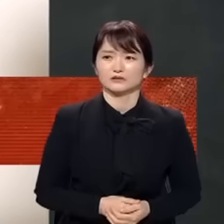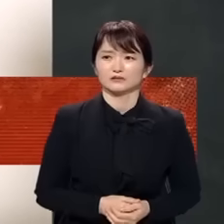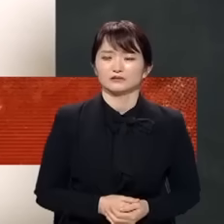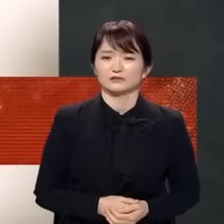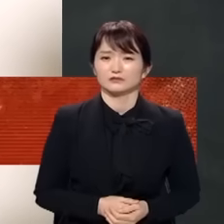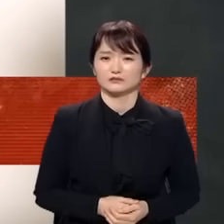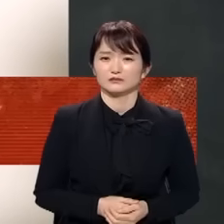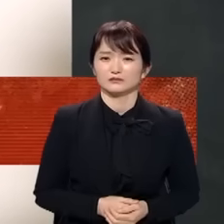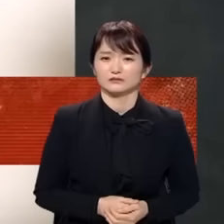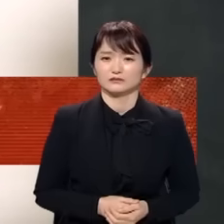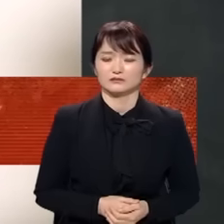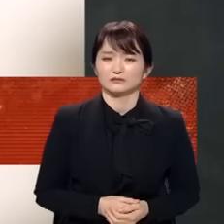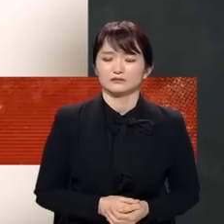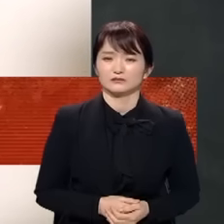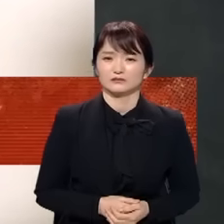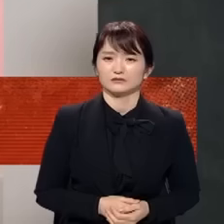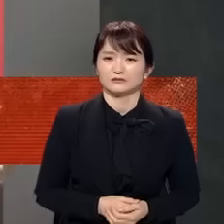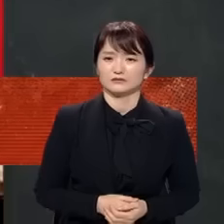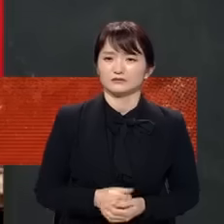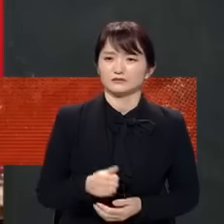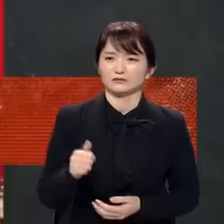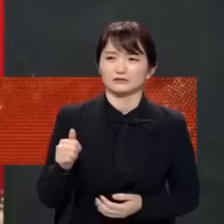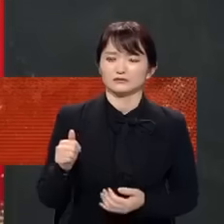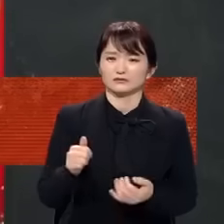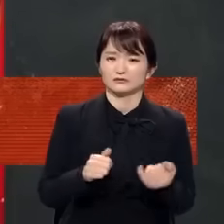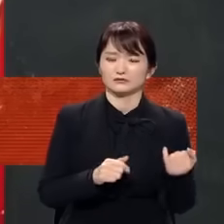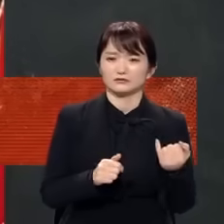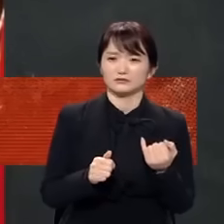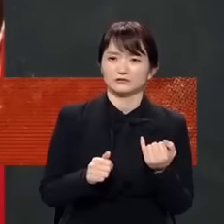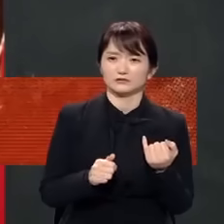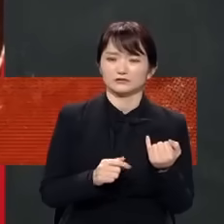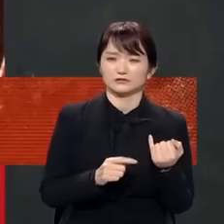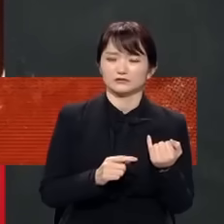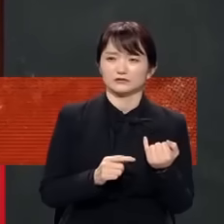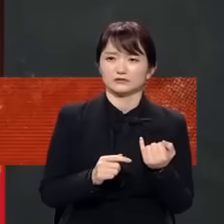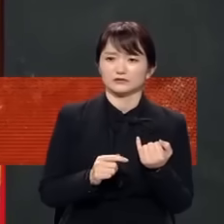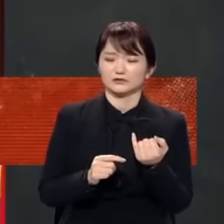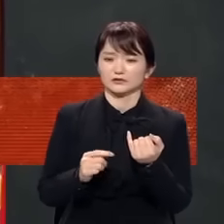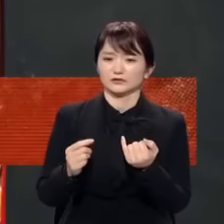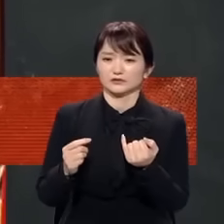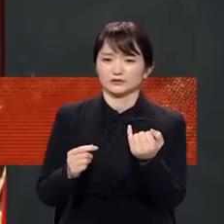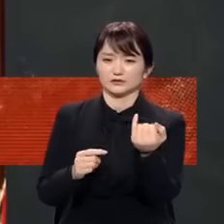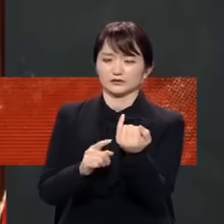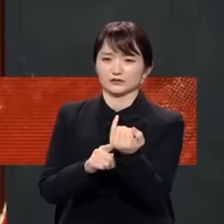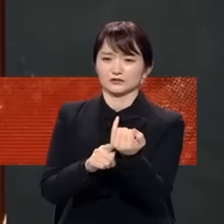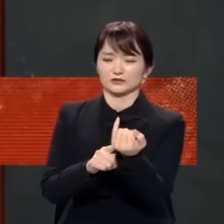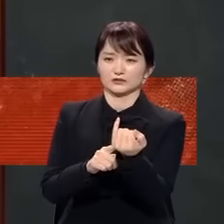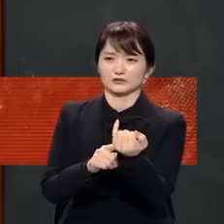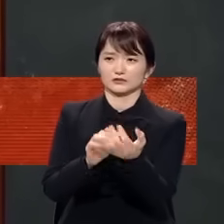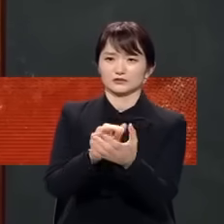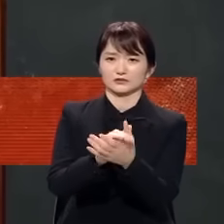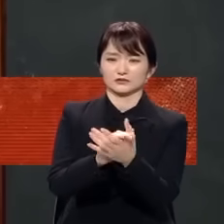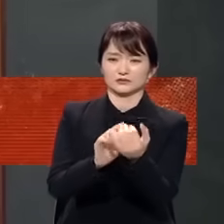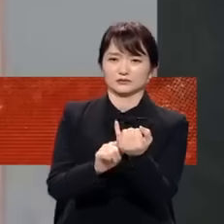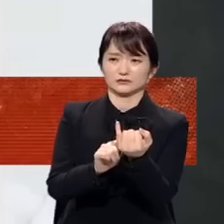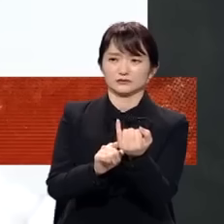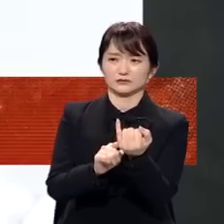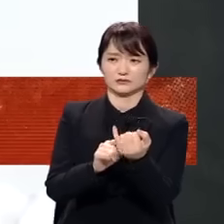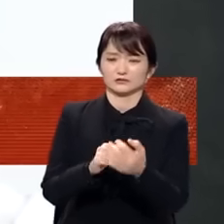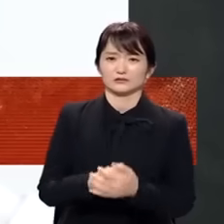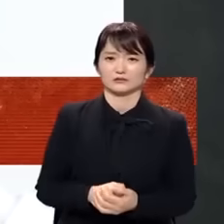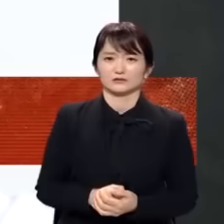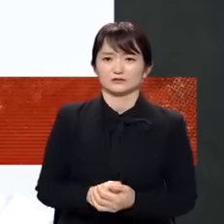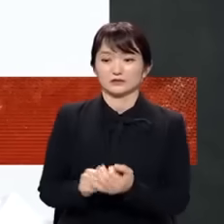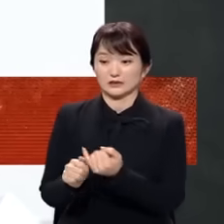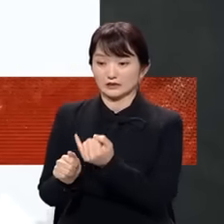이제 뭐 그 안에 있었던 원래 옆에 있어요 주임님하고 했던 그 갔던 여자가. 아내로부터 이미 연락을 받아서